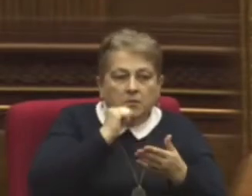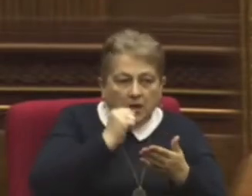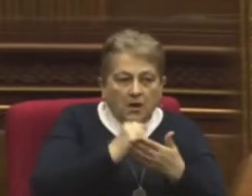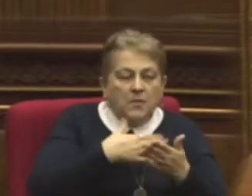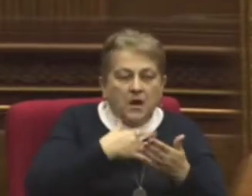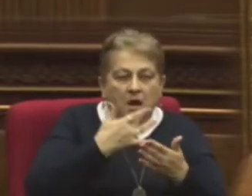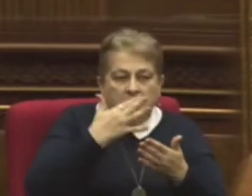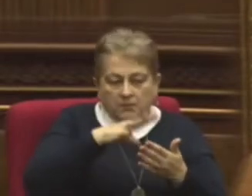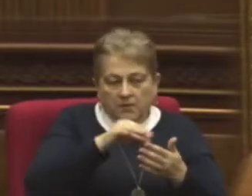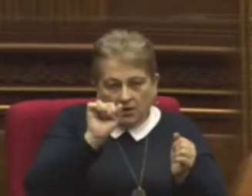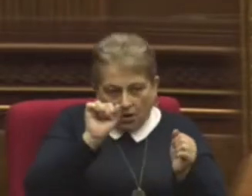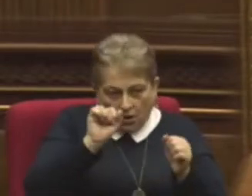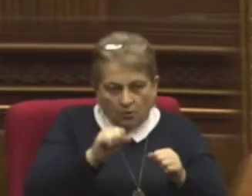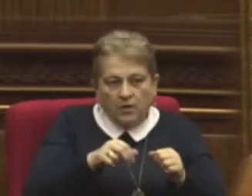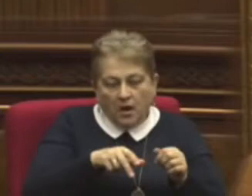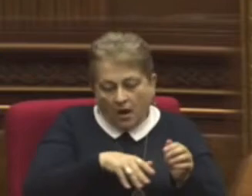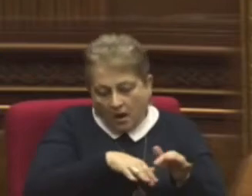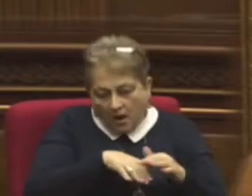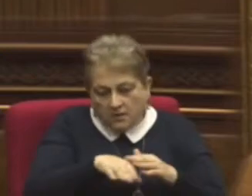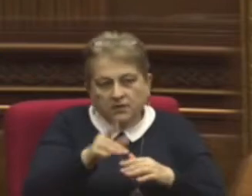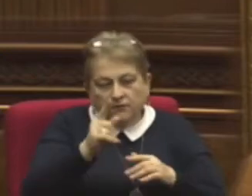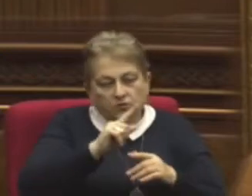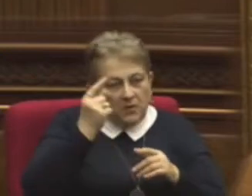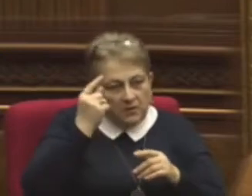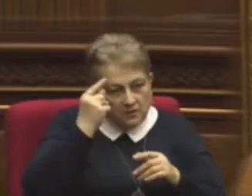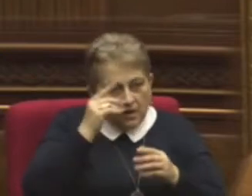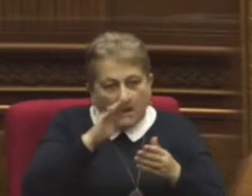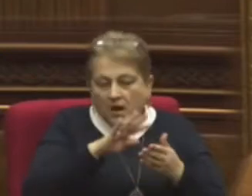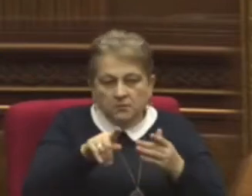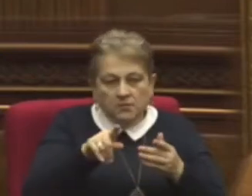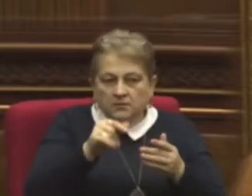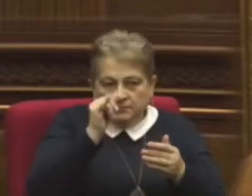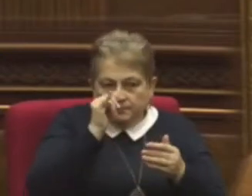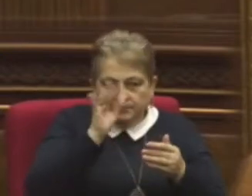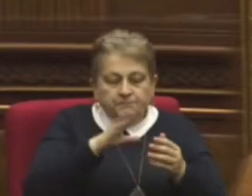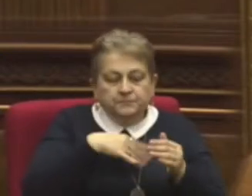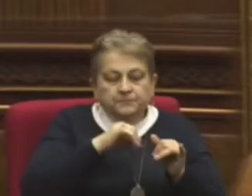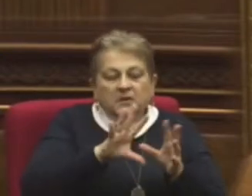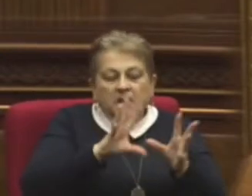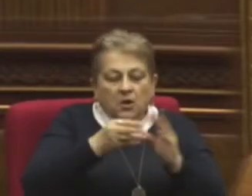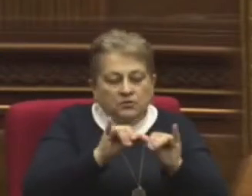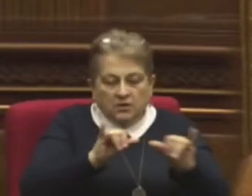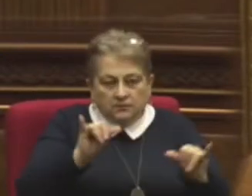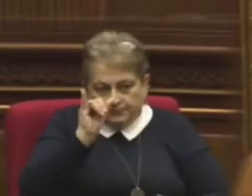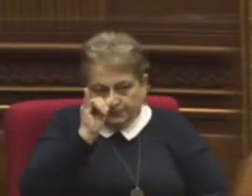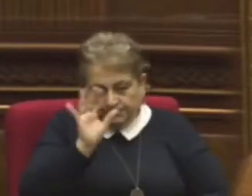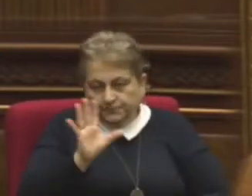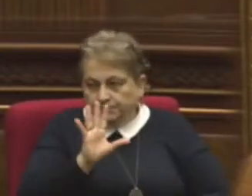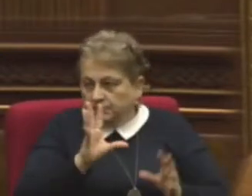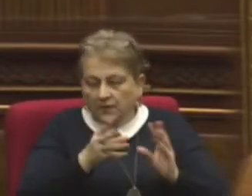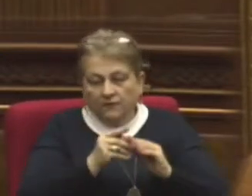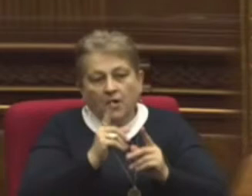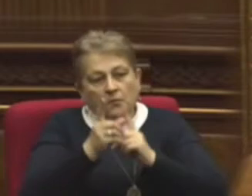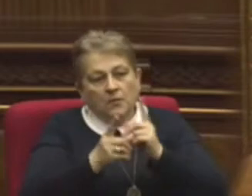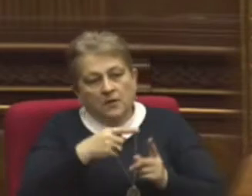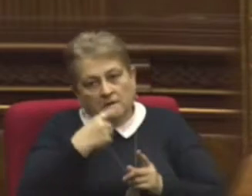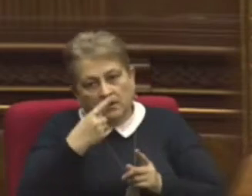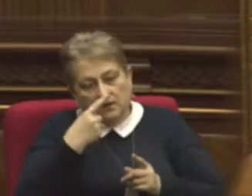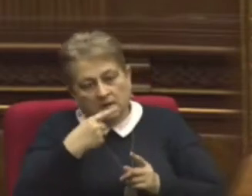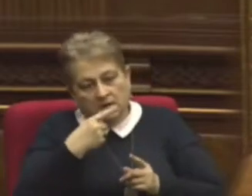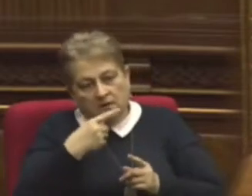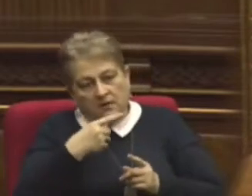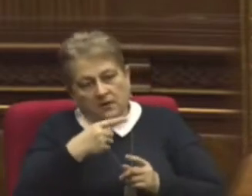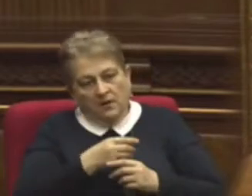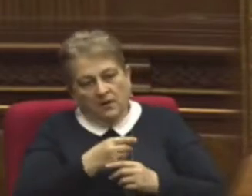մեր ազգաբնակչությունը կարողանա դրանով անցնել եւ գիտակցել դա ինչ է։ Առանց դրա մենք չենք ունենա ընդհանուր զարգացվածություն։ Եվ ամփոփելով խոսքս ասեմ, որ